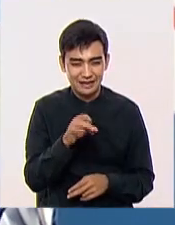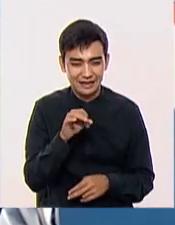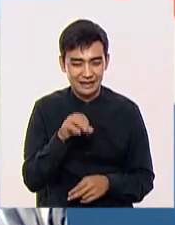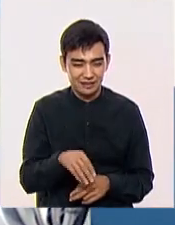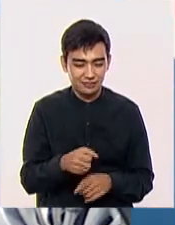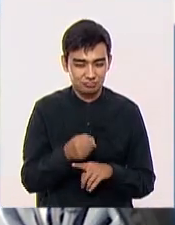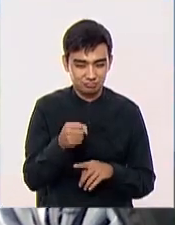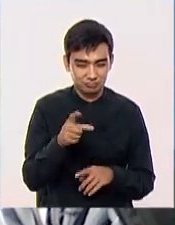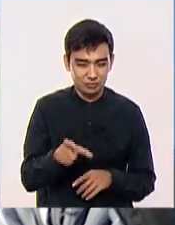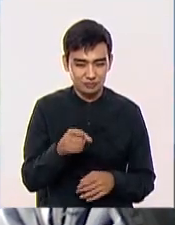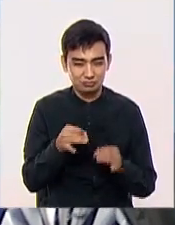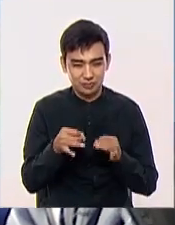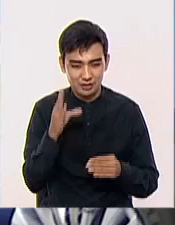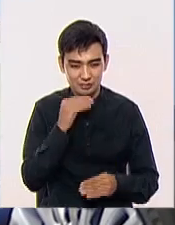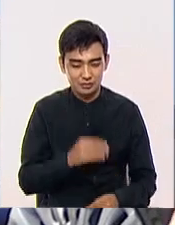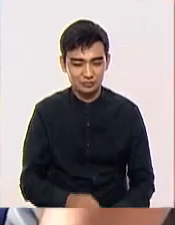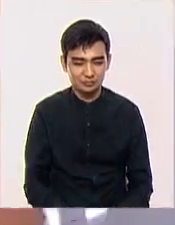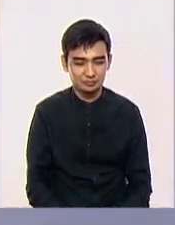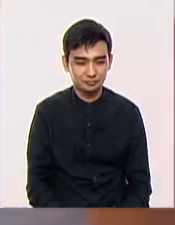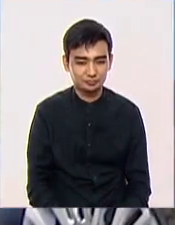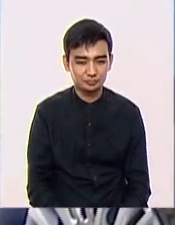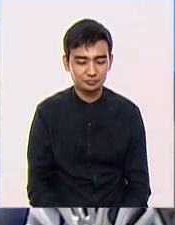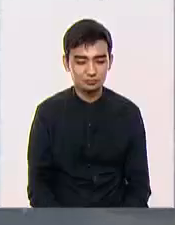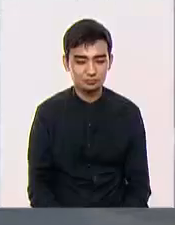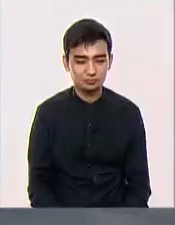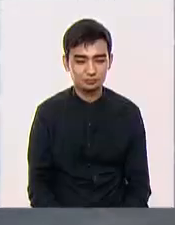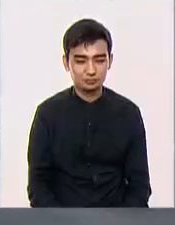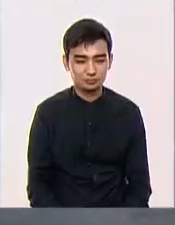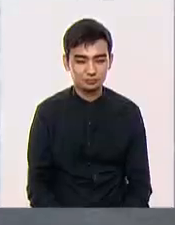қамтамасыз етіп отыр. Ирина Савичжанқызы, Ренат Абулхаиров, Информбюро, Египет.